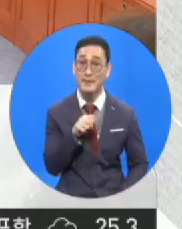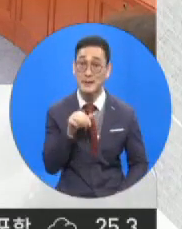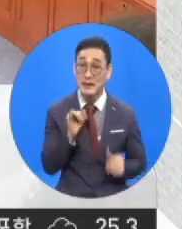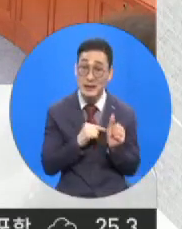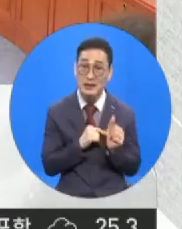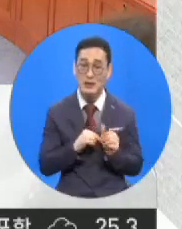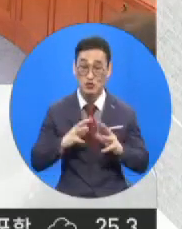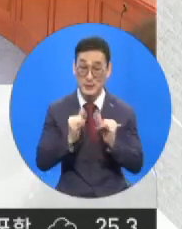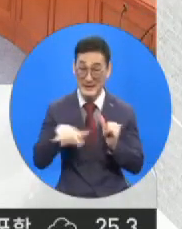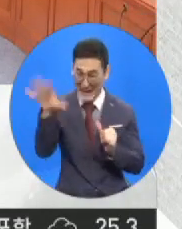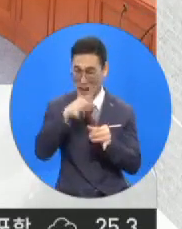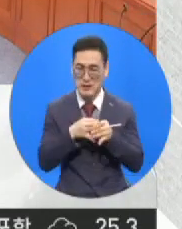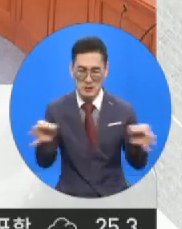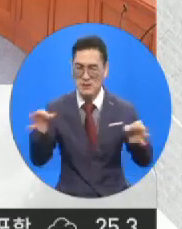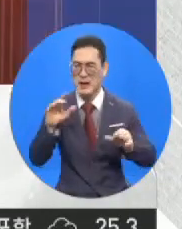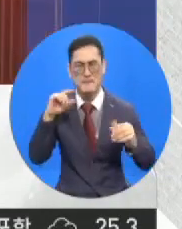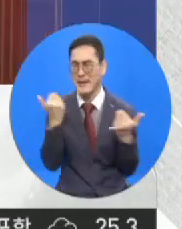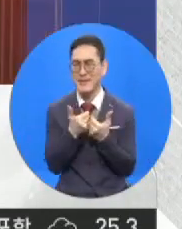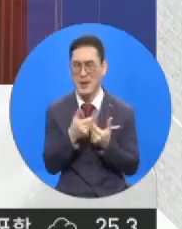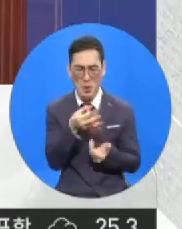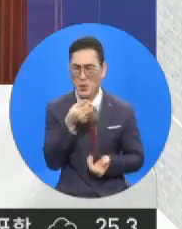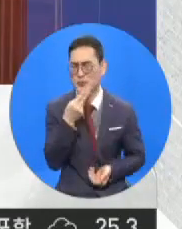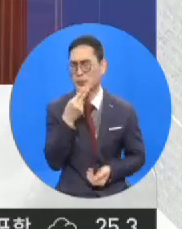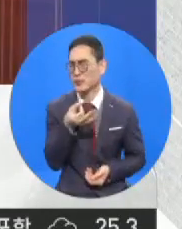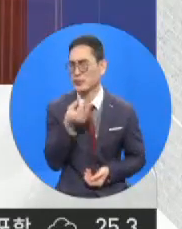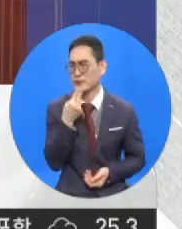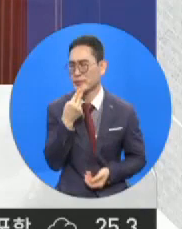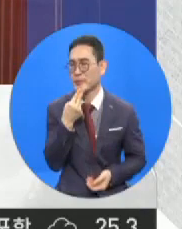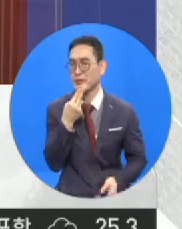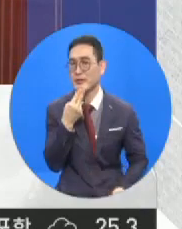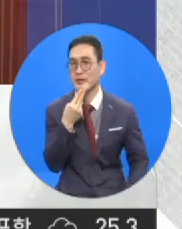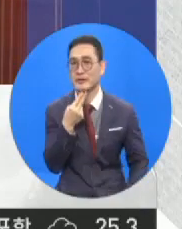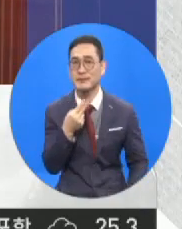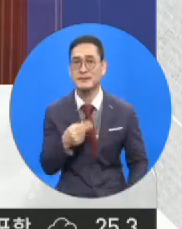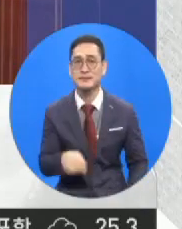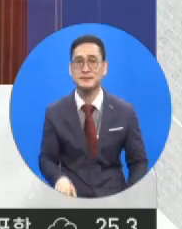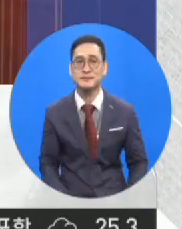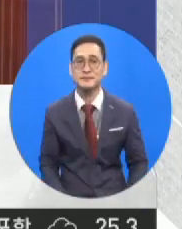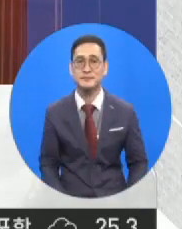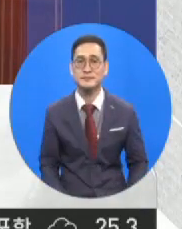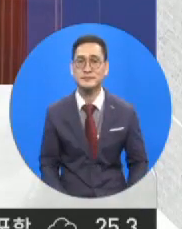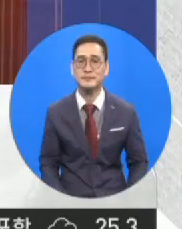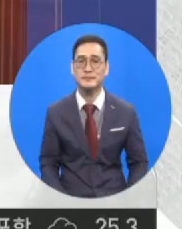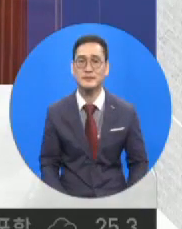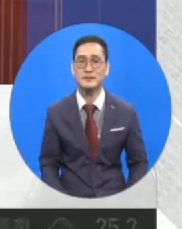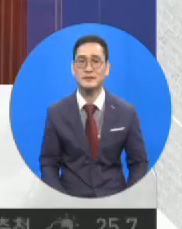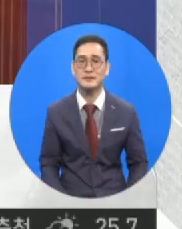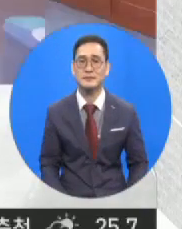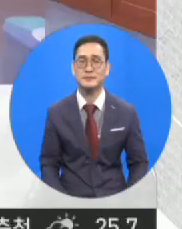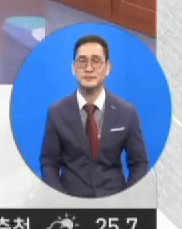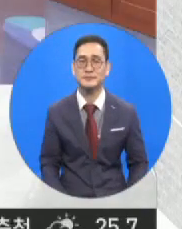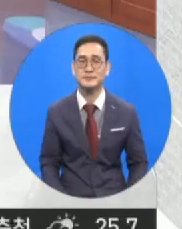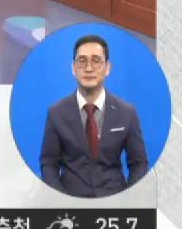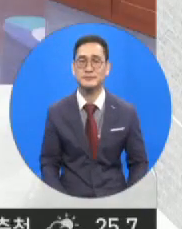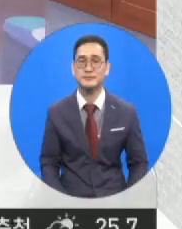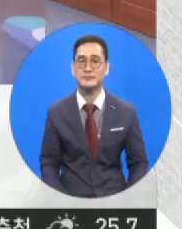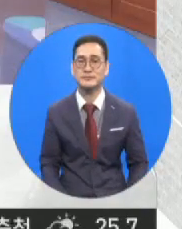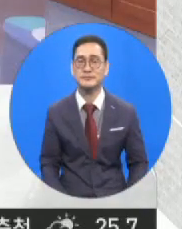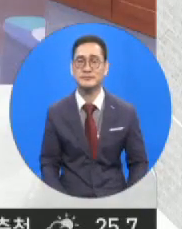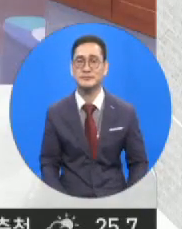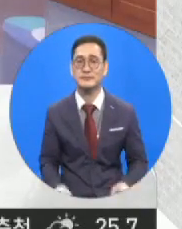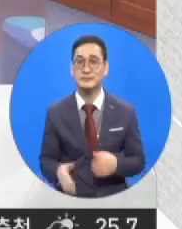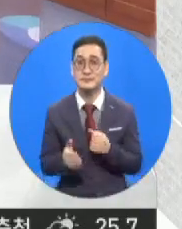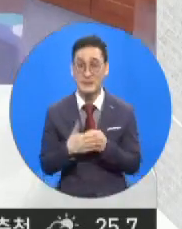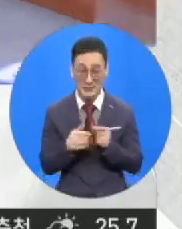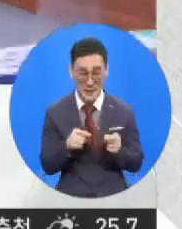강하게도 주장하고 있죠. 그래서 두 사람이 또 이제 국무총리와 국무조정실장으로 같이 손발을 맞췄던 사람이고 이미 당청 간에는